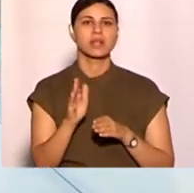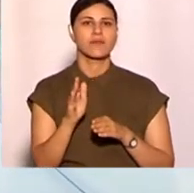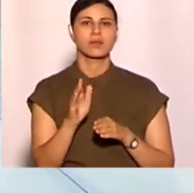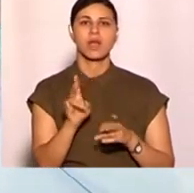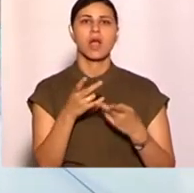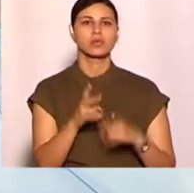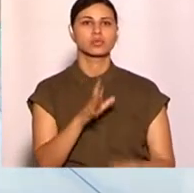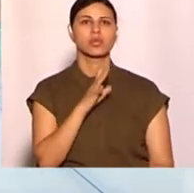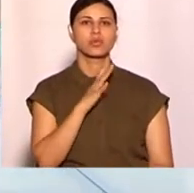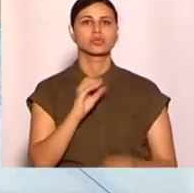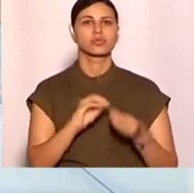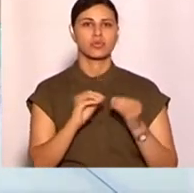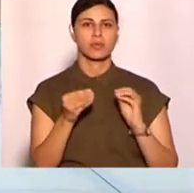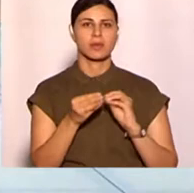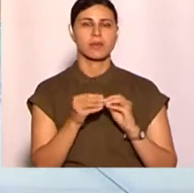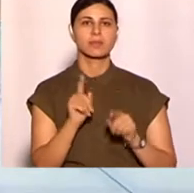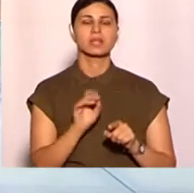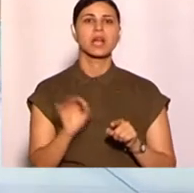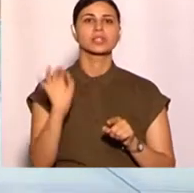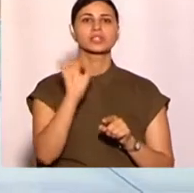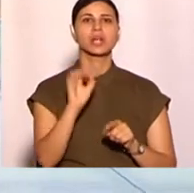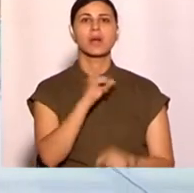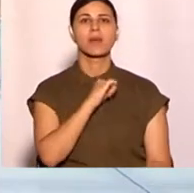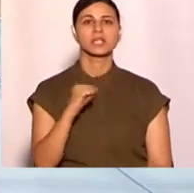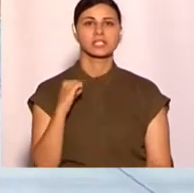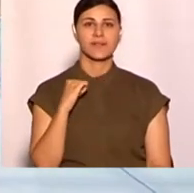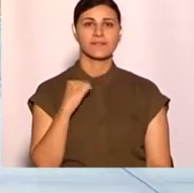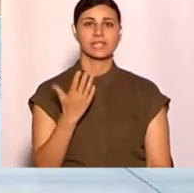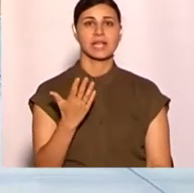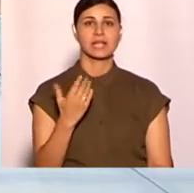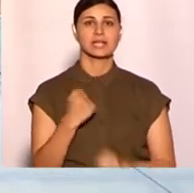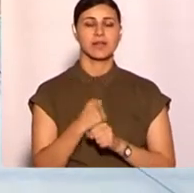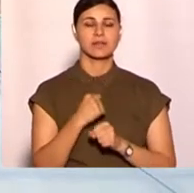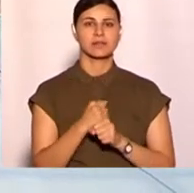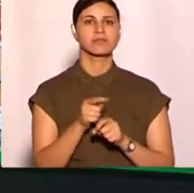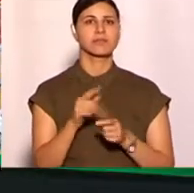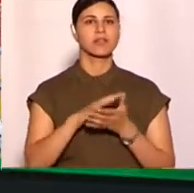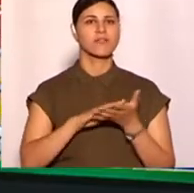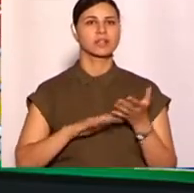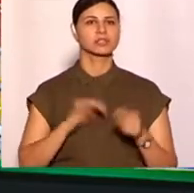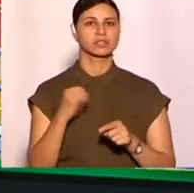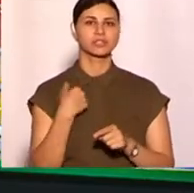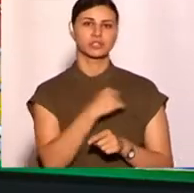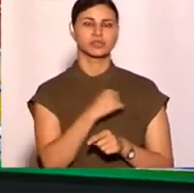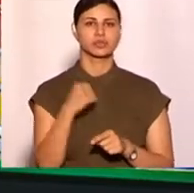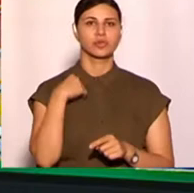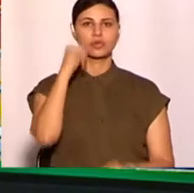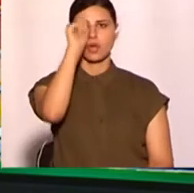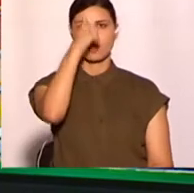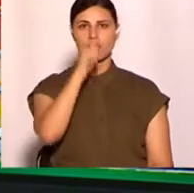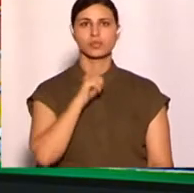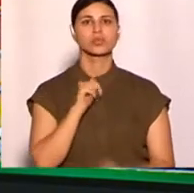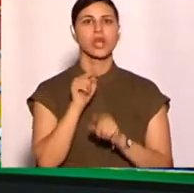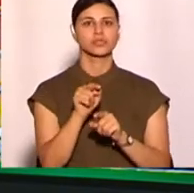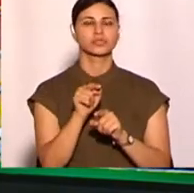მივაყენოთ მაზიანი და არ შეუქმნათ პრობლემები. რაც შეეხება თვითგასინჯვას, თამარ, მოდით გავაგრძელოთ სწორედ ჩვენი მულაჟის მეშვეობით,